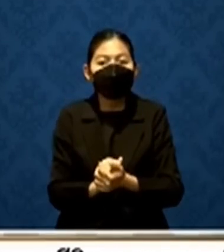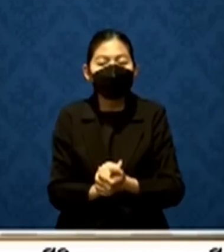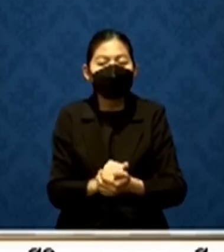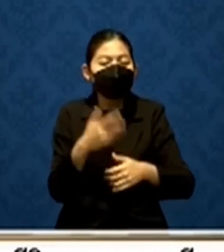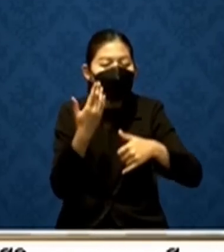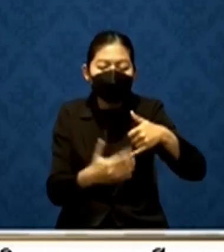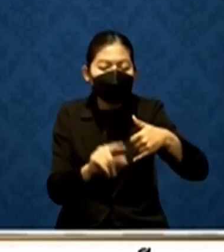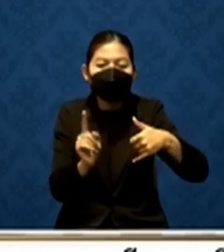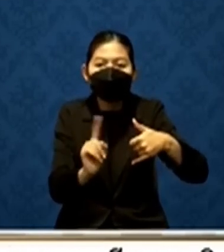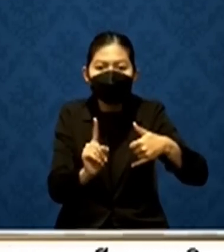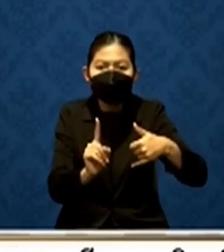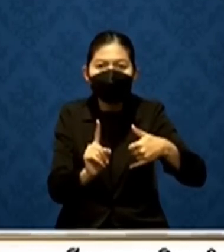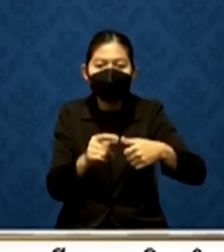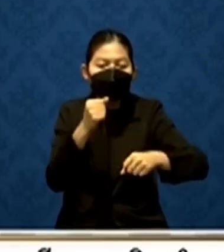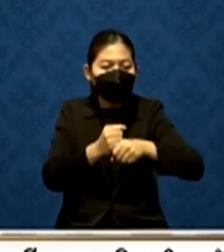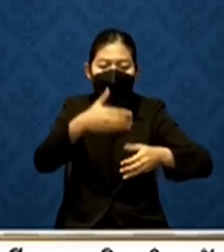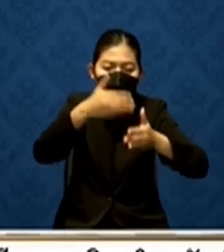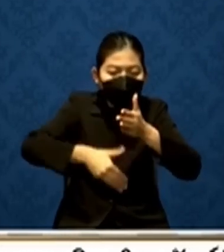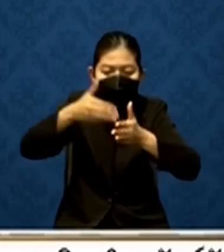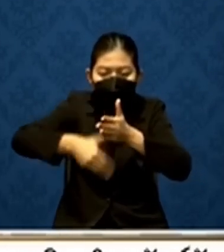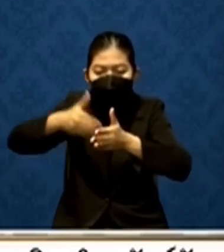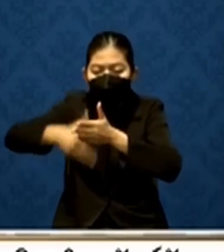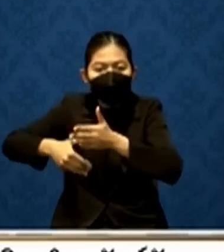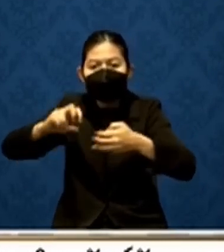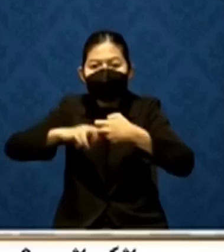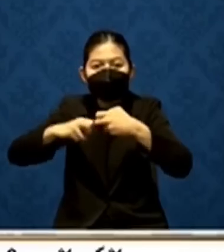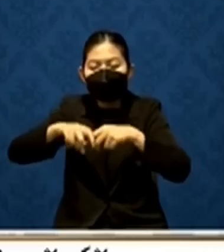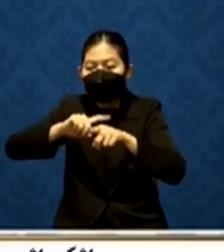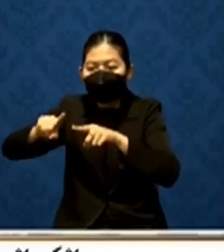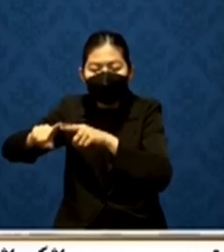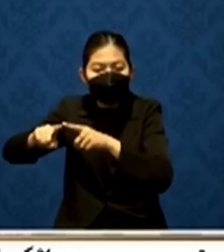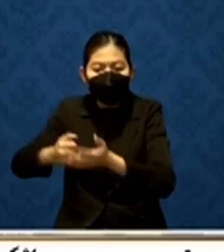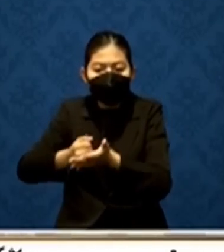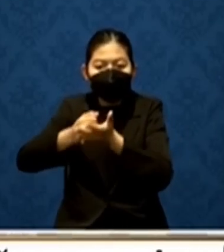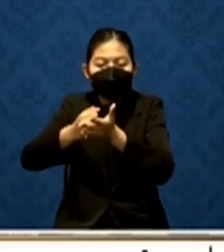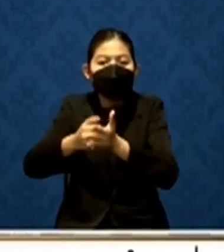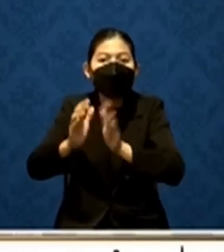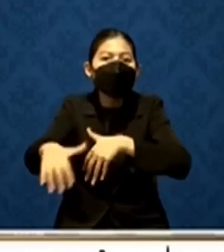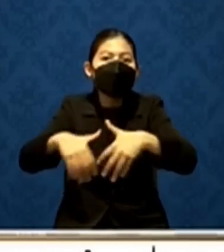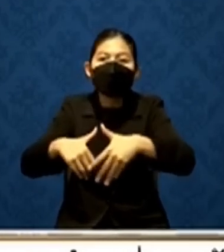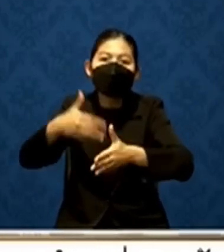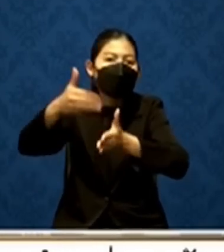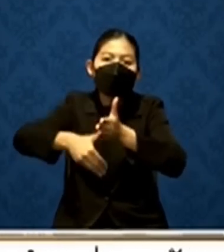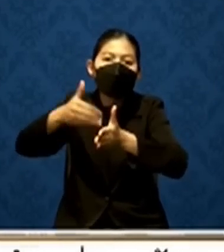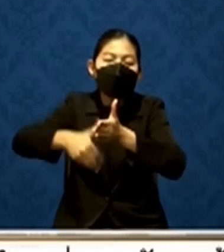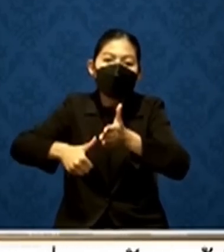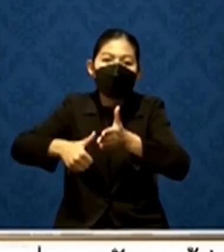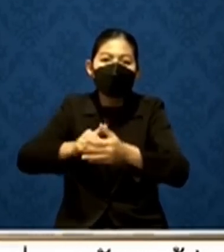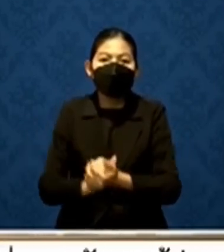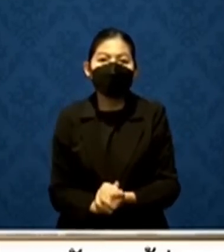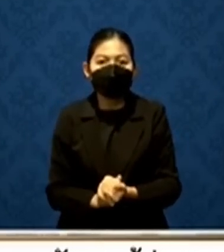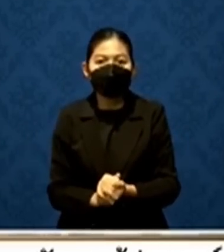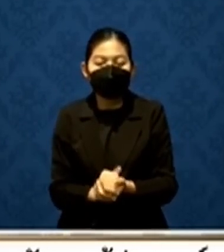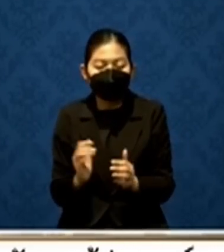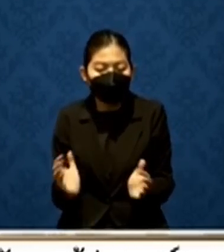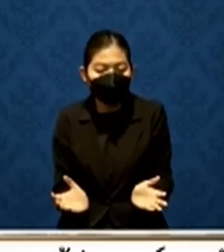ล้มเหลวไม่สามารถแก้ปัญหาต่างๆให้กับประเทศก็ไม่สามารถสร้างความเจริญ